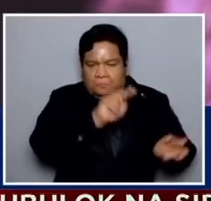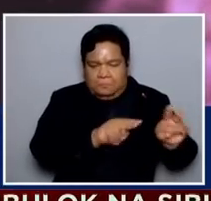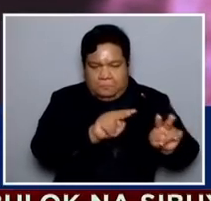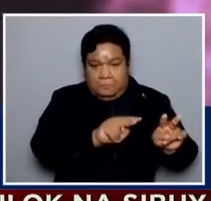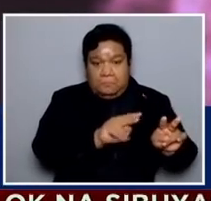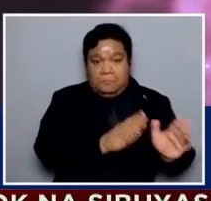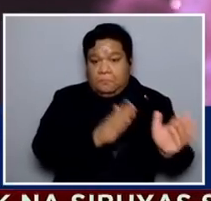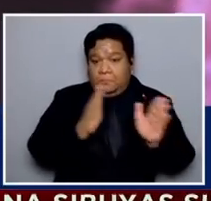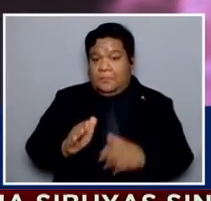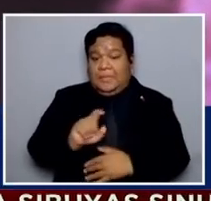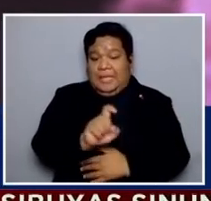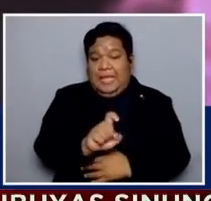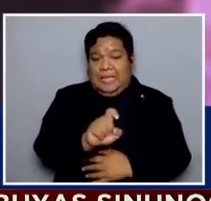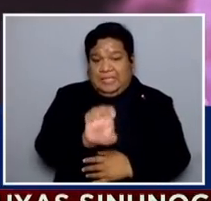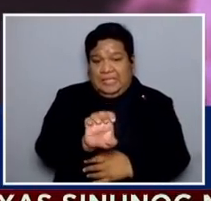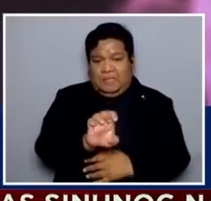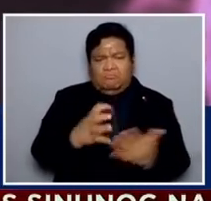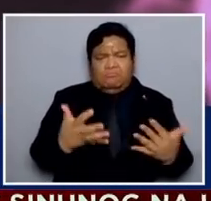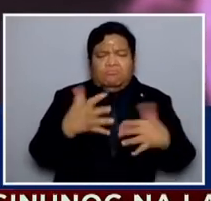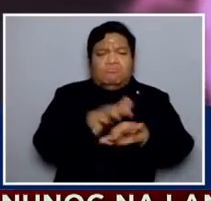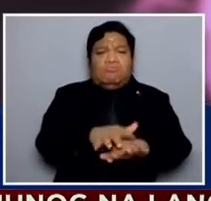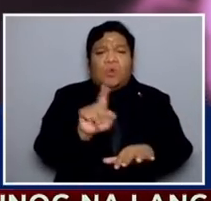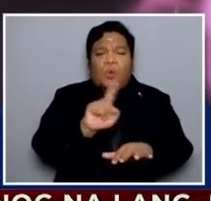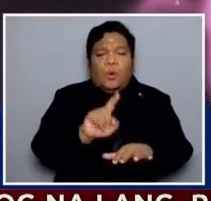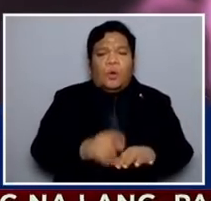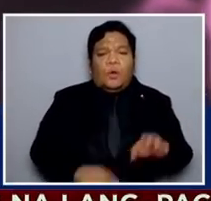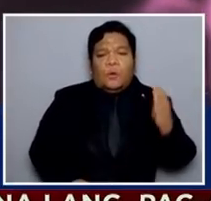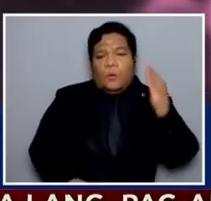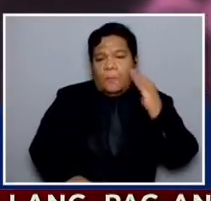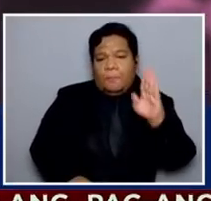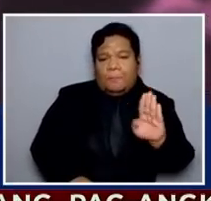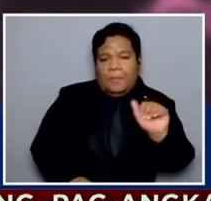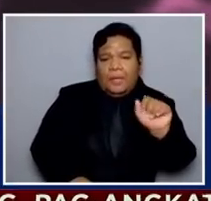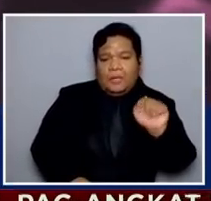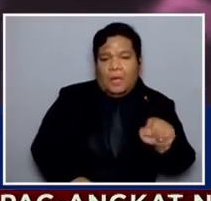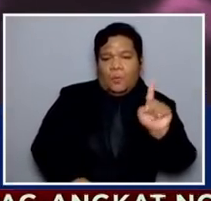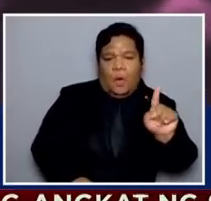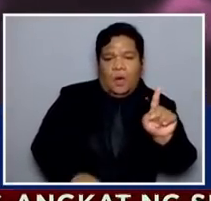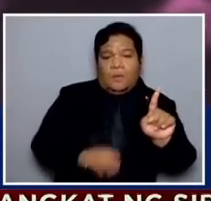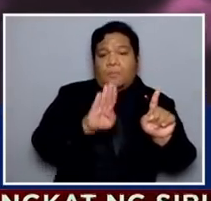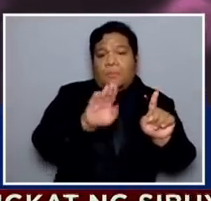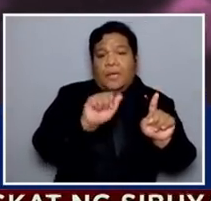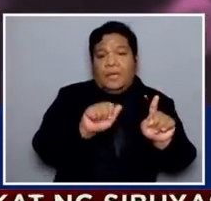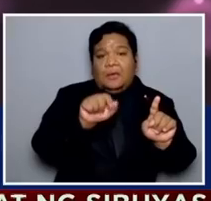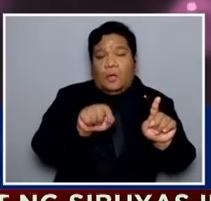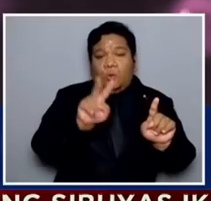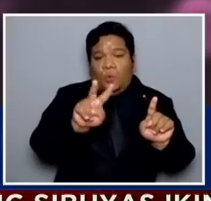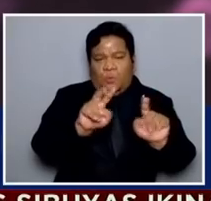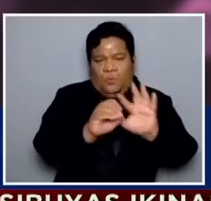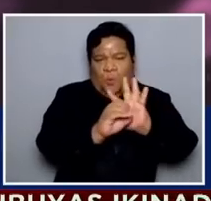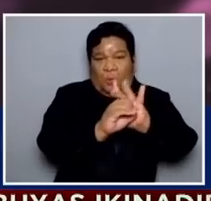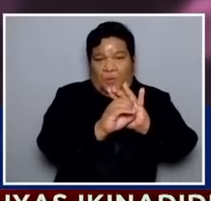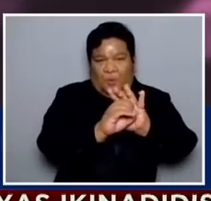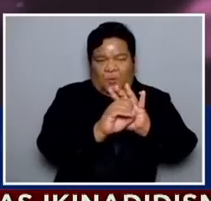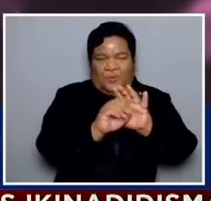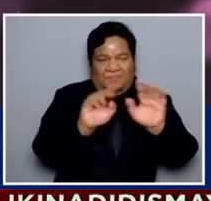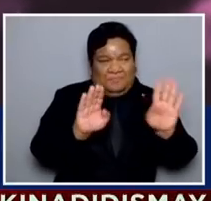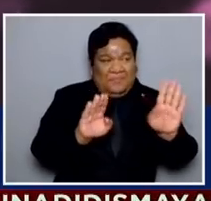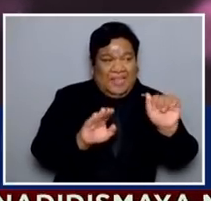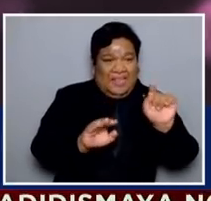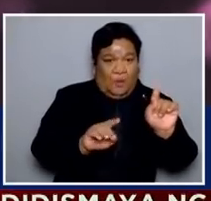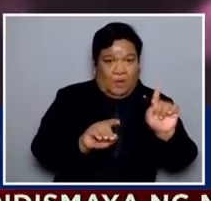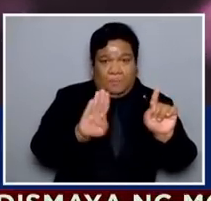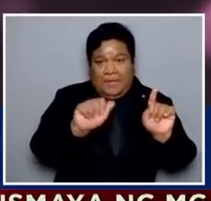XE naman, kombinasyon ng BA.1 at BA.2 sublineage ng Omicron variant na nananatiling variant